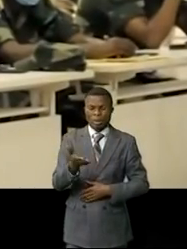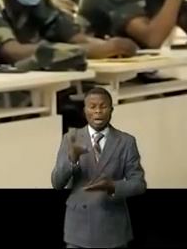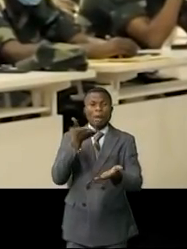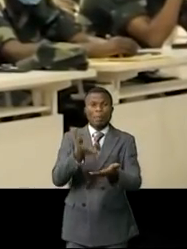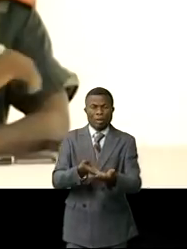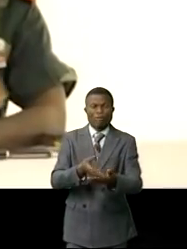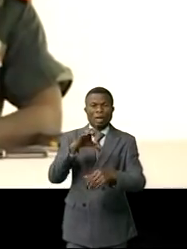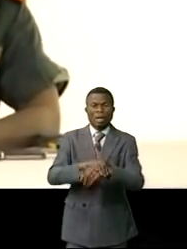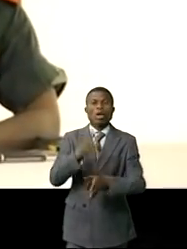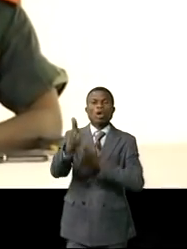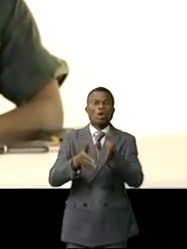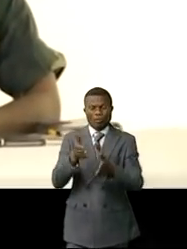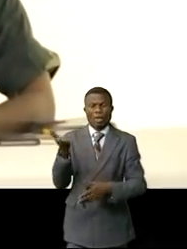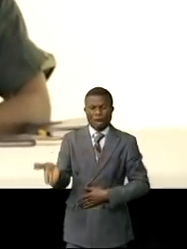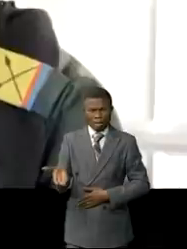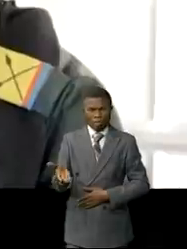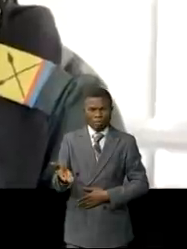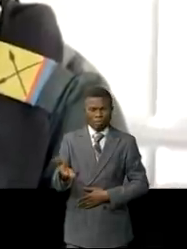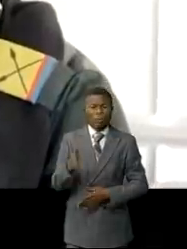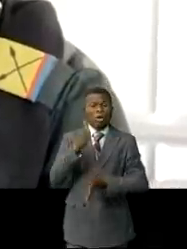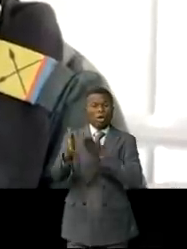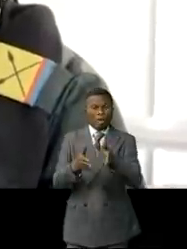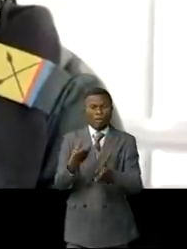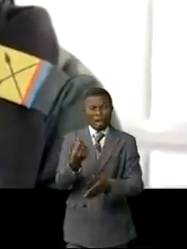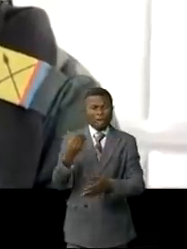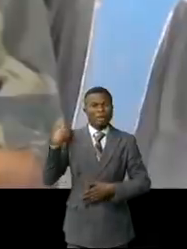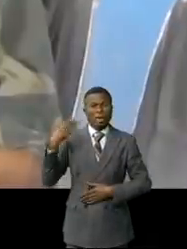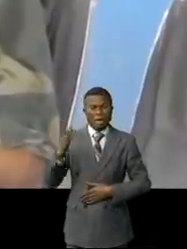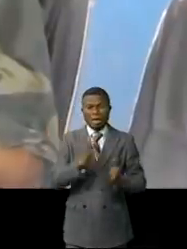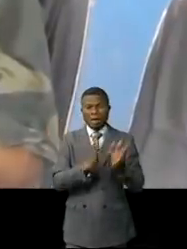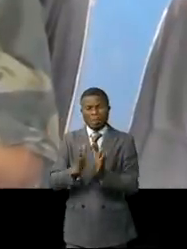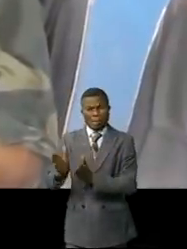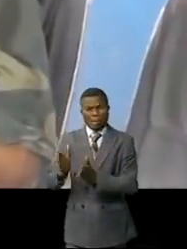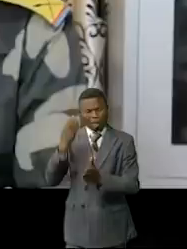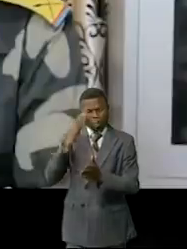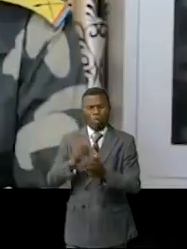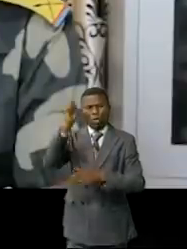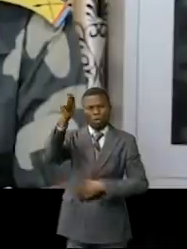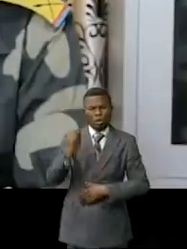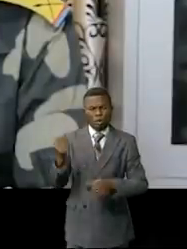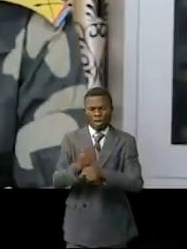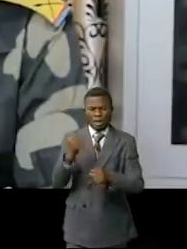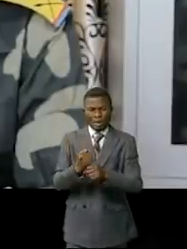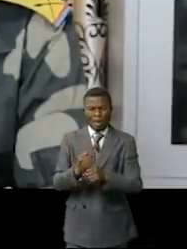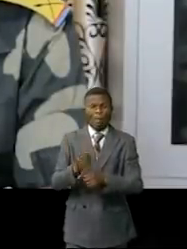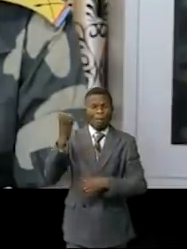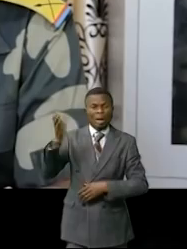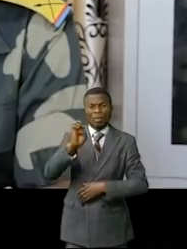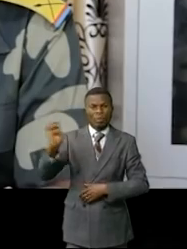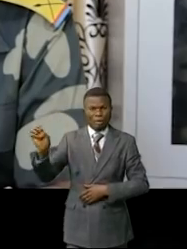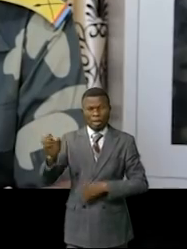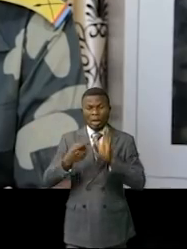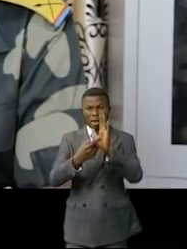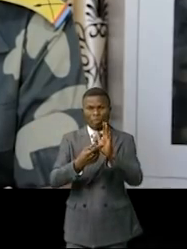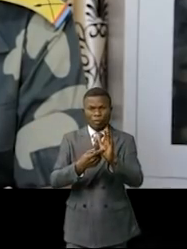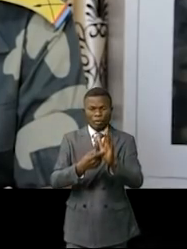et des détournements avérés. Notez que ces détournements de fonds publics destinés à l'armée pour l'accomplissement de sa mission régalienne ternissent l'image des